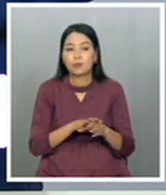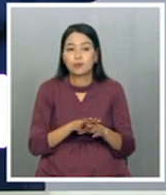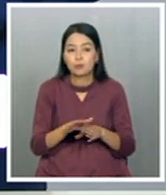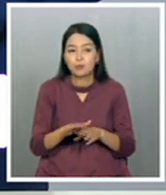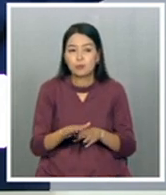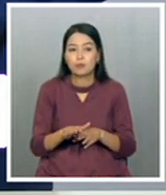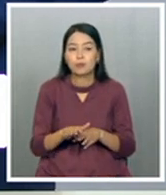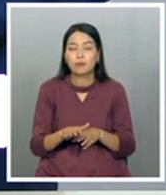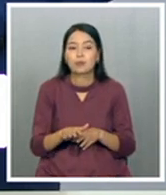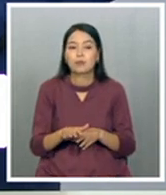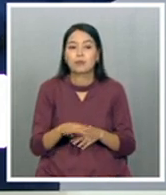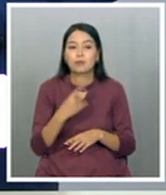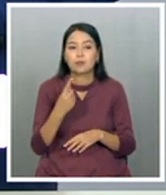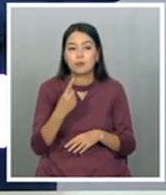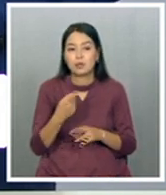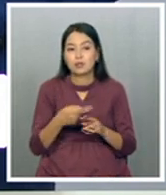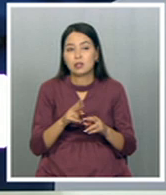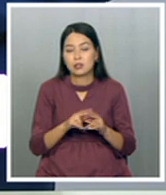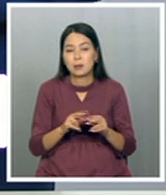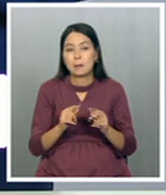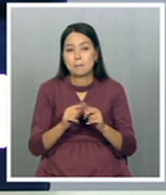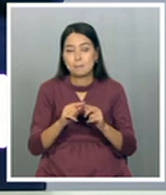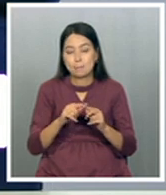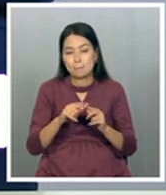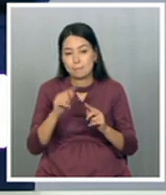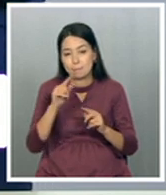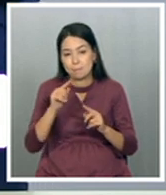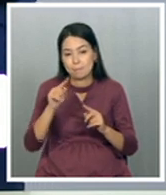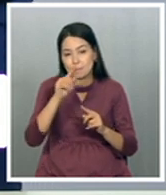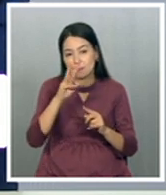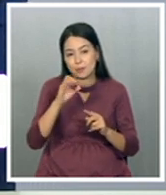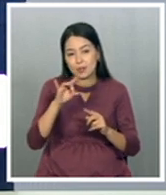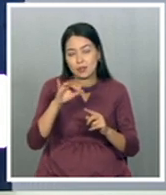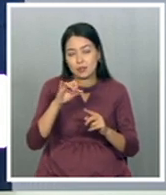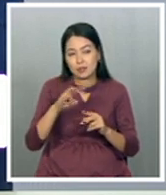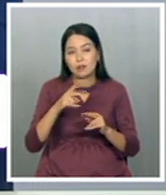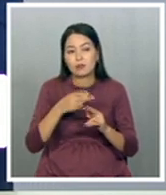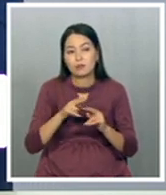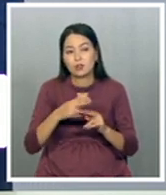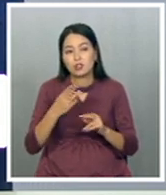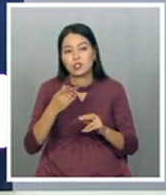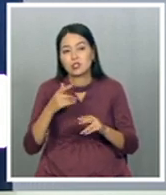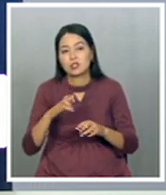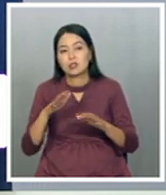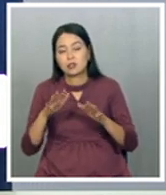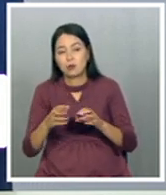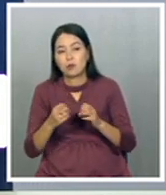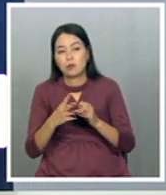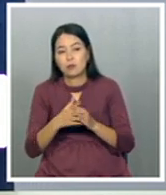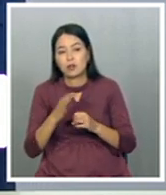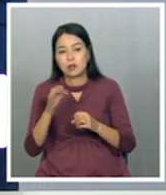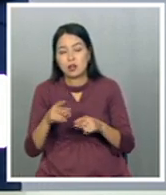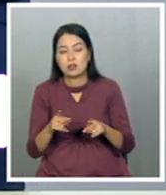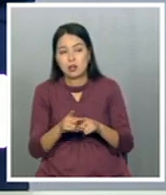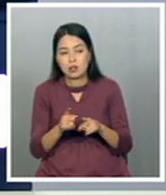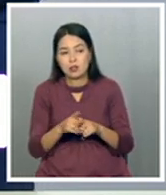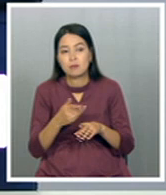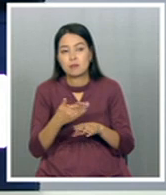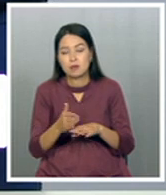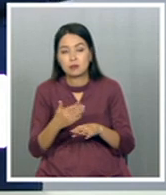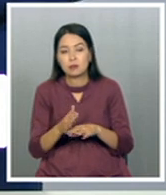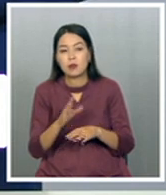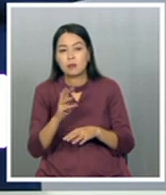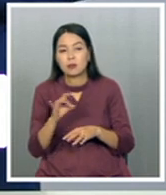0-1 меридиан. Ары қарай шығысқа қарай бізде 15 градус сайын бір-бір меридианнан қосылып отырады.